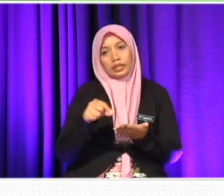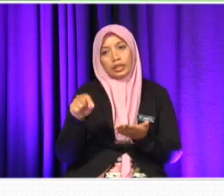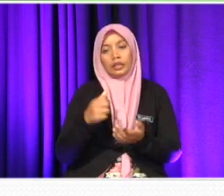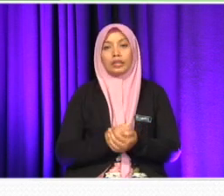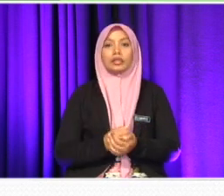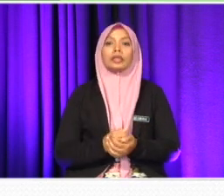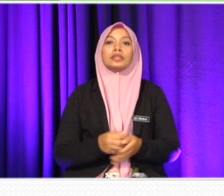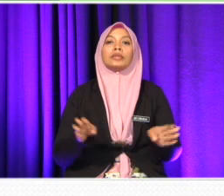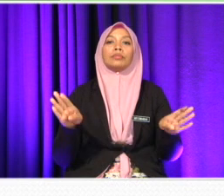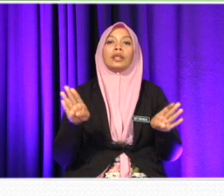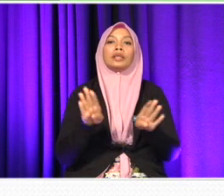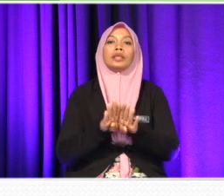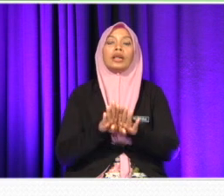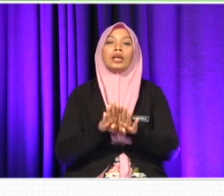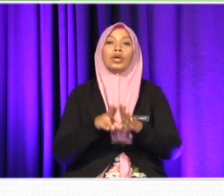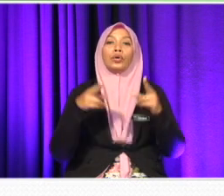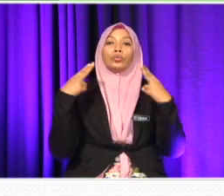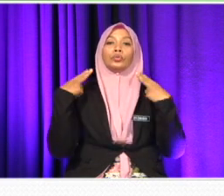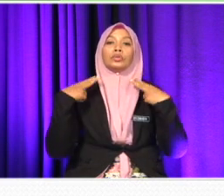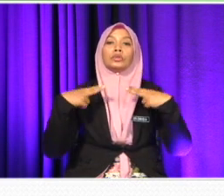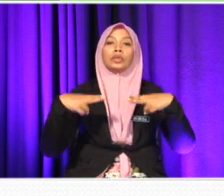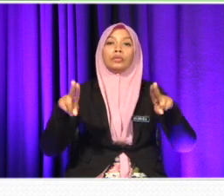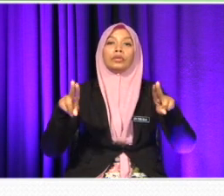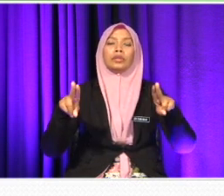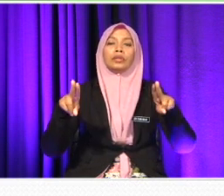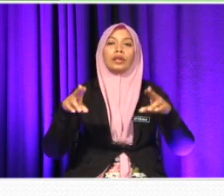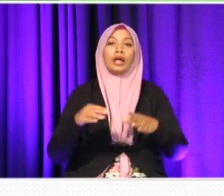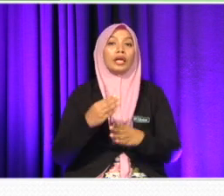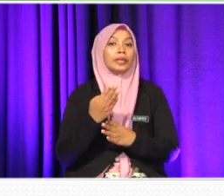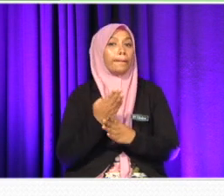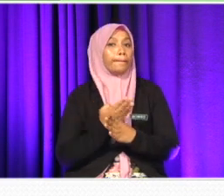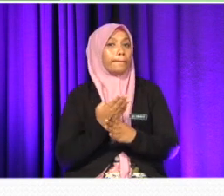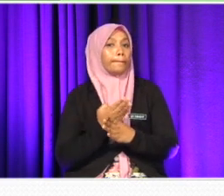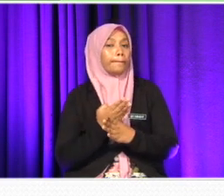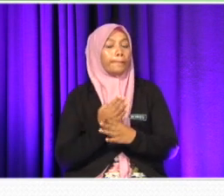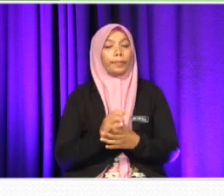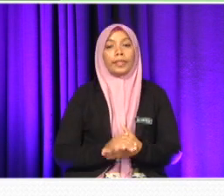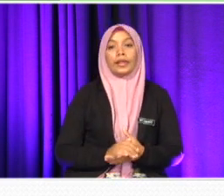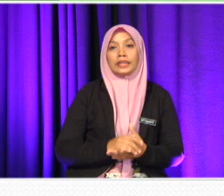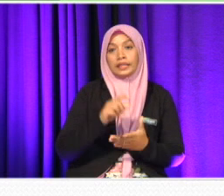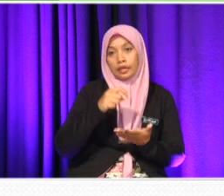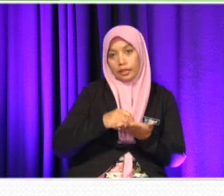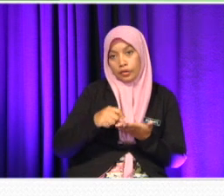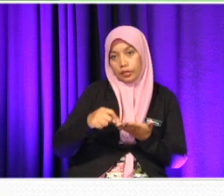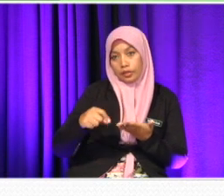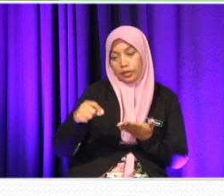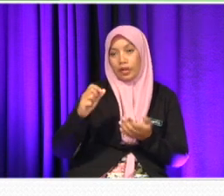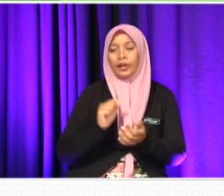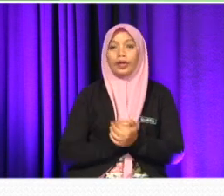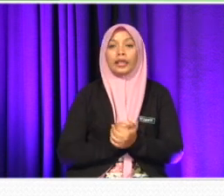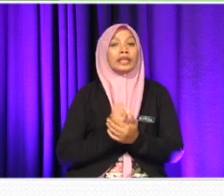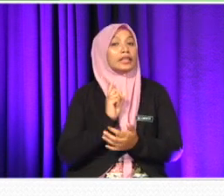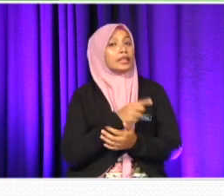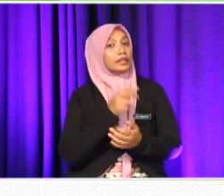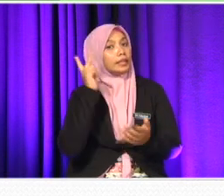sebagai pesawat perlunya eee tentang account ataupun belanjaan tunai ini perlu dicatat yaitu kita